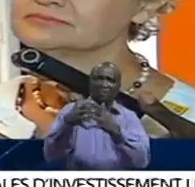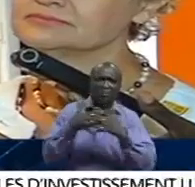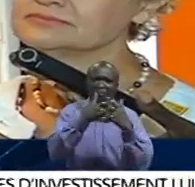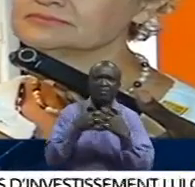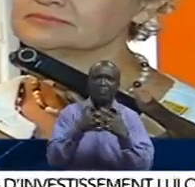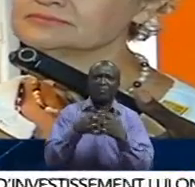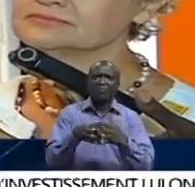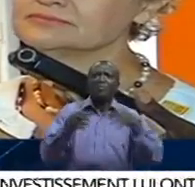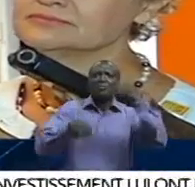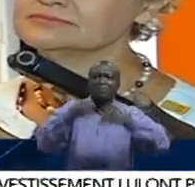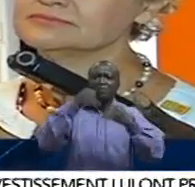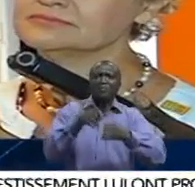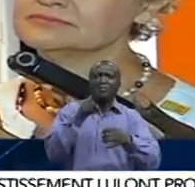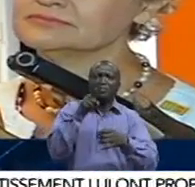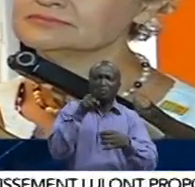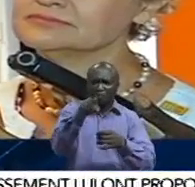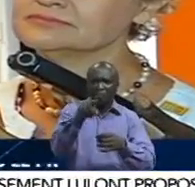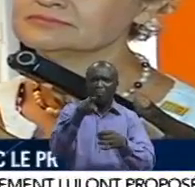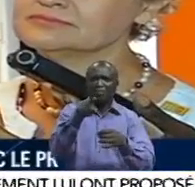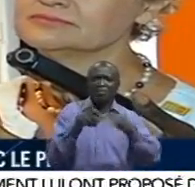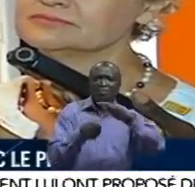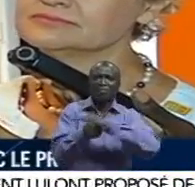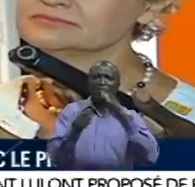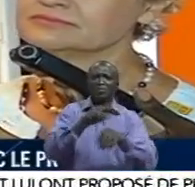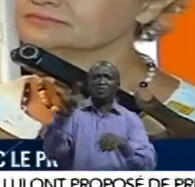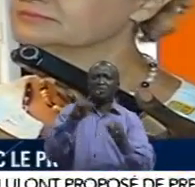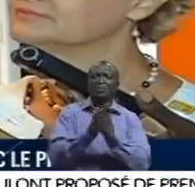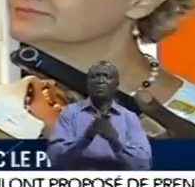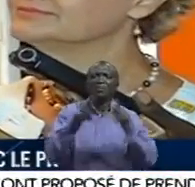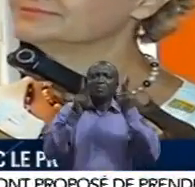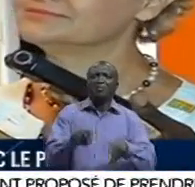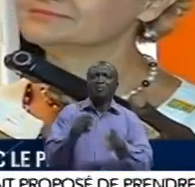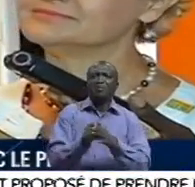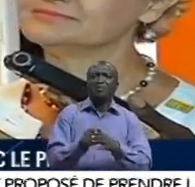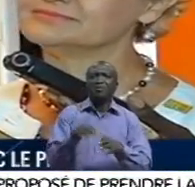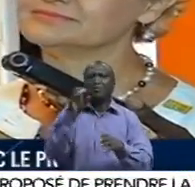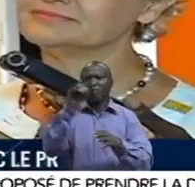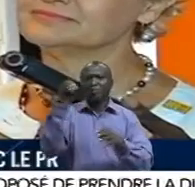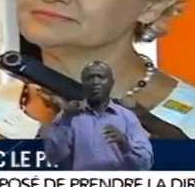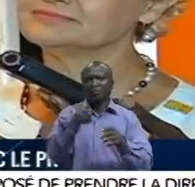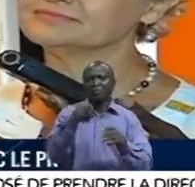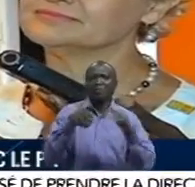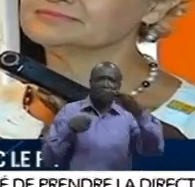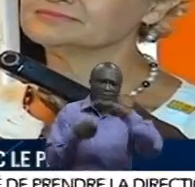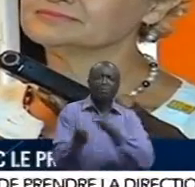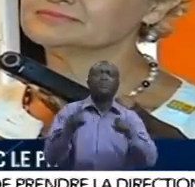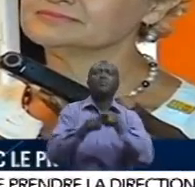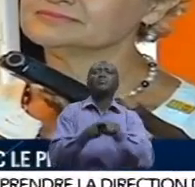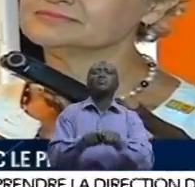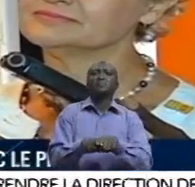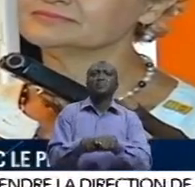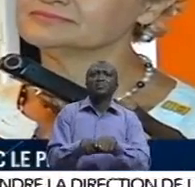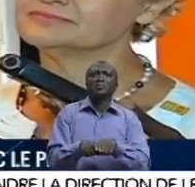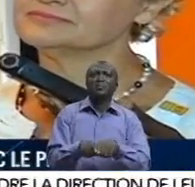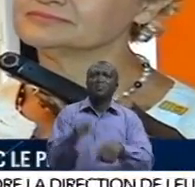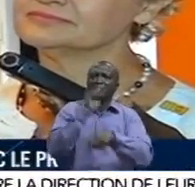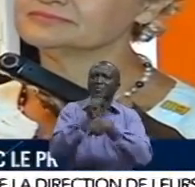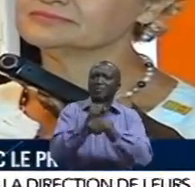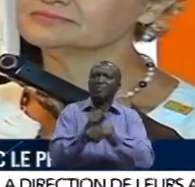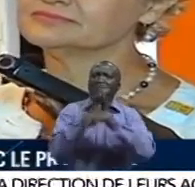personnes je pense que la meilleure solution est la déclaration du chef de l'État c'estàdire opter pour la perpétuité les travaux